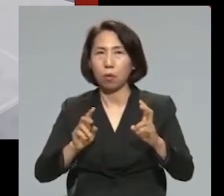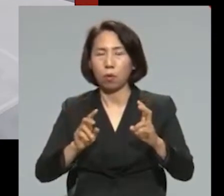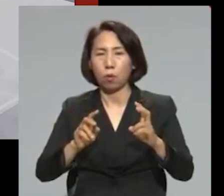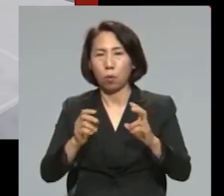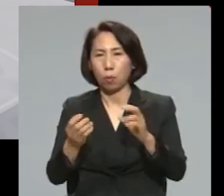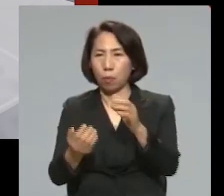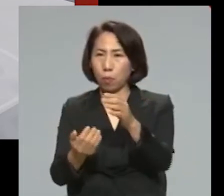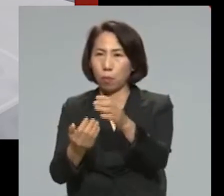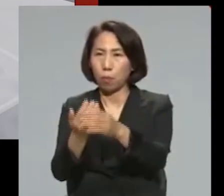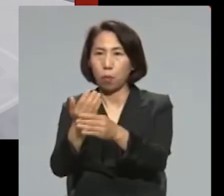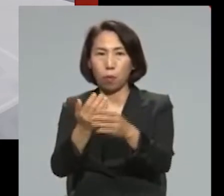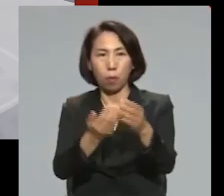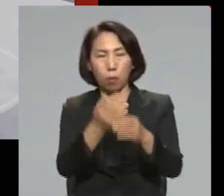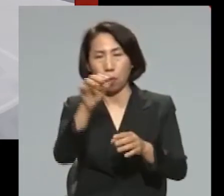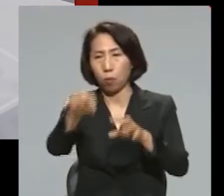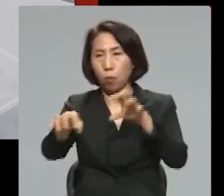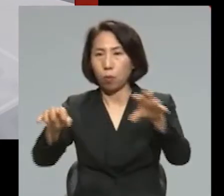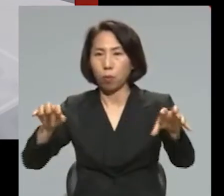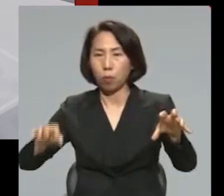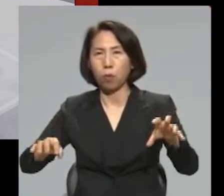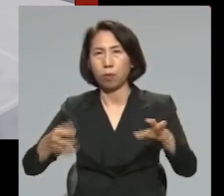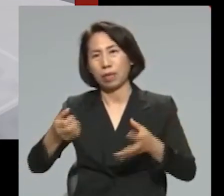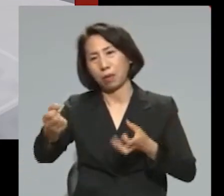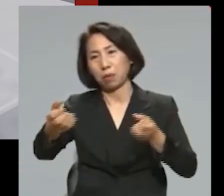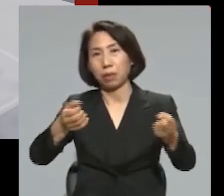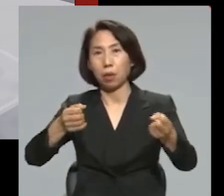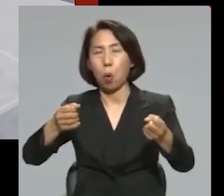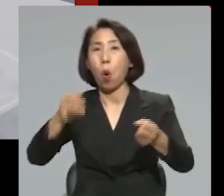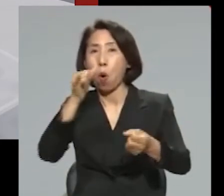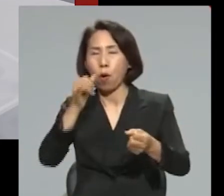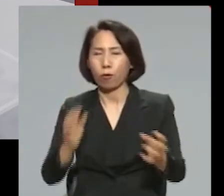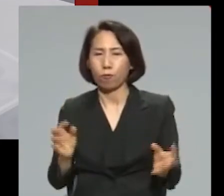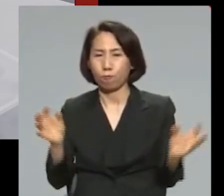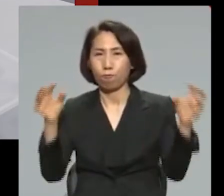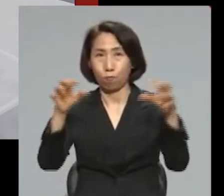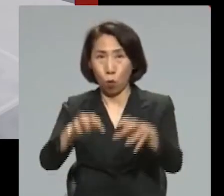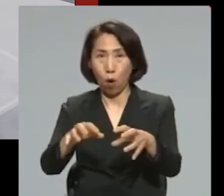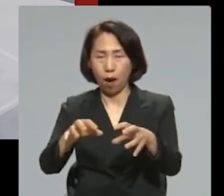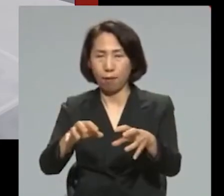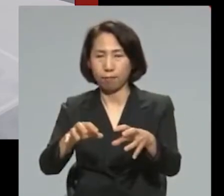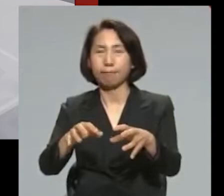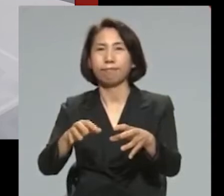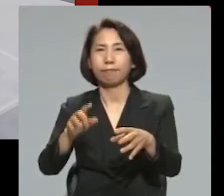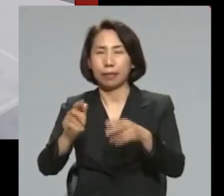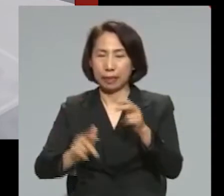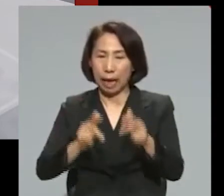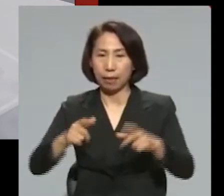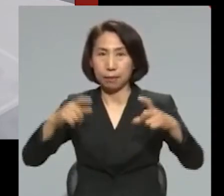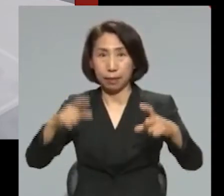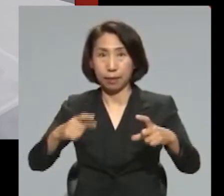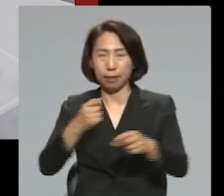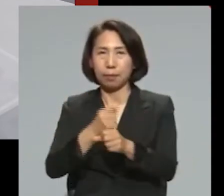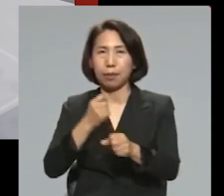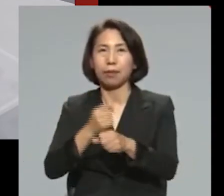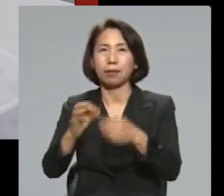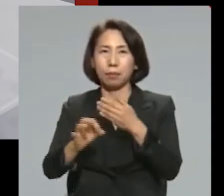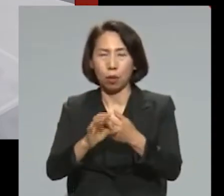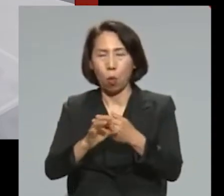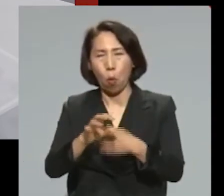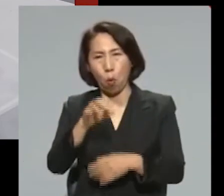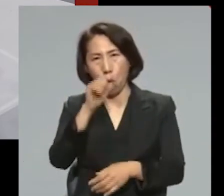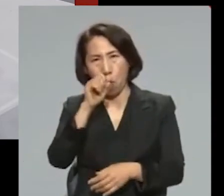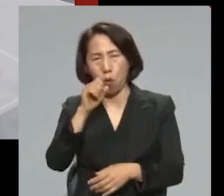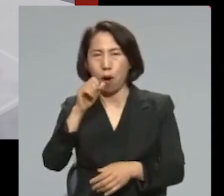산발적으로 분산되어 있습니다. 이것을 한 곳으로 모아서 산업단지를 조성을 한다면